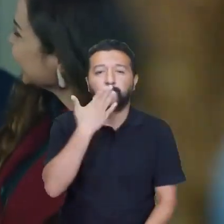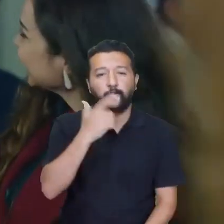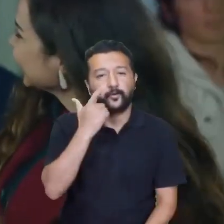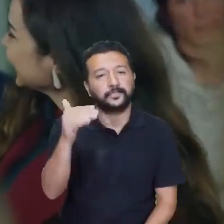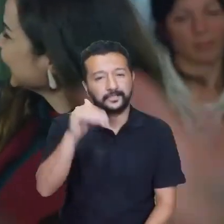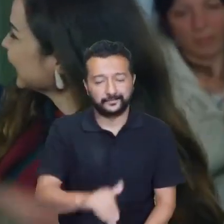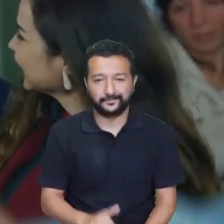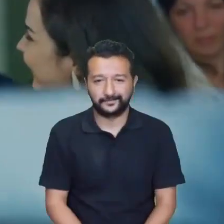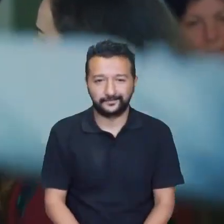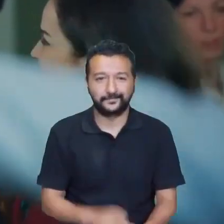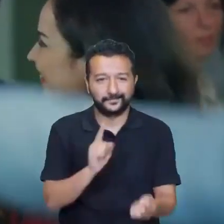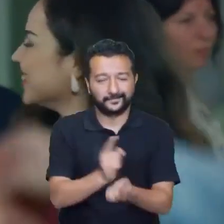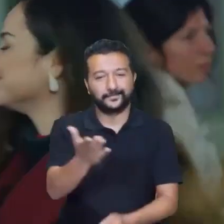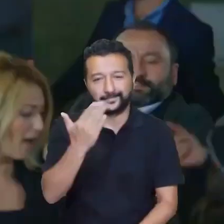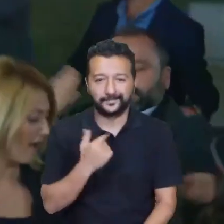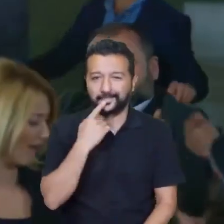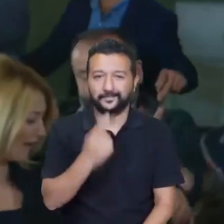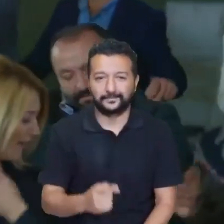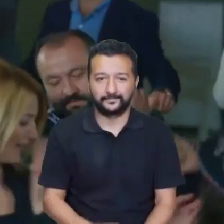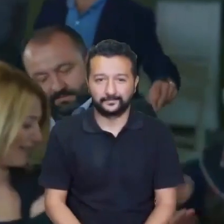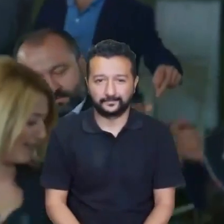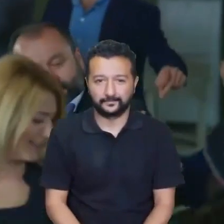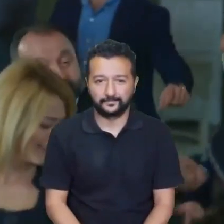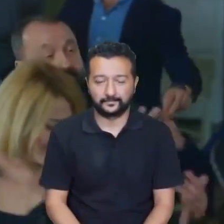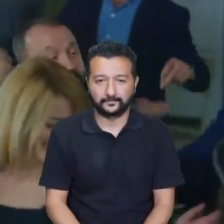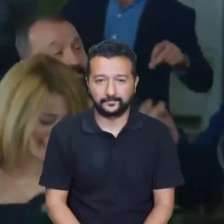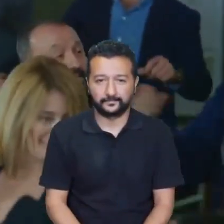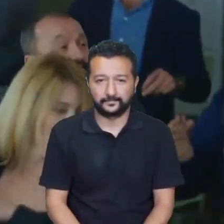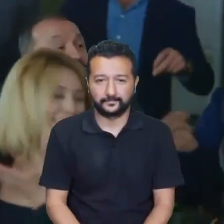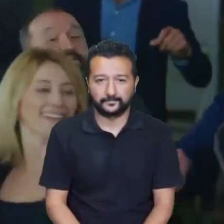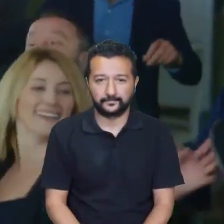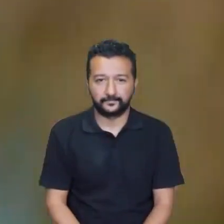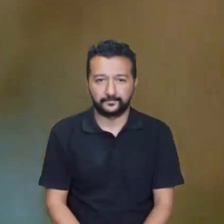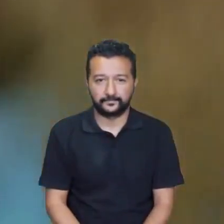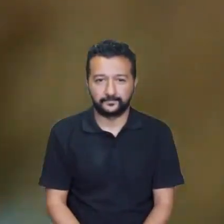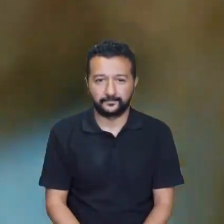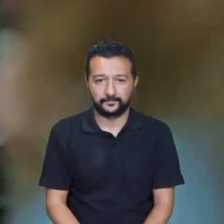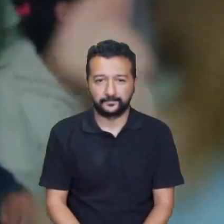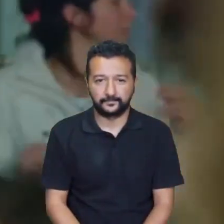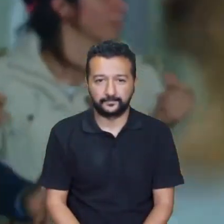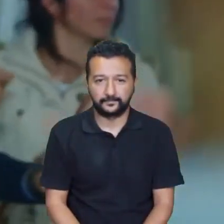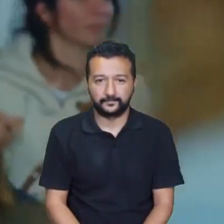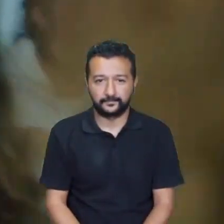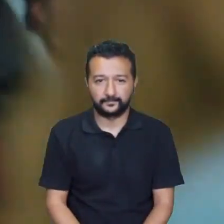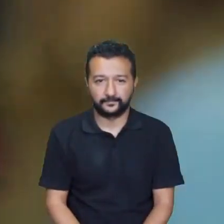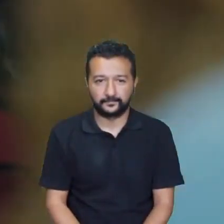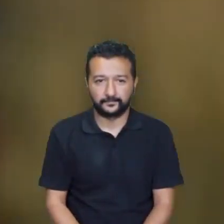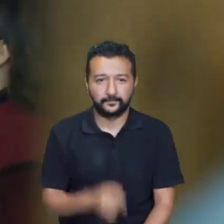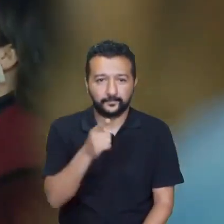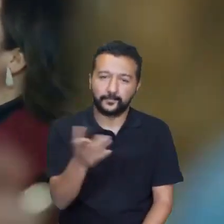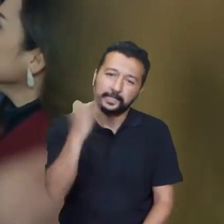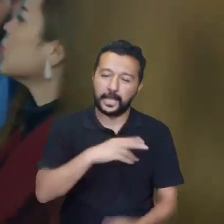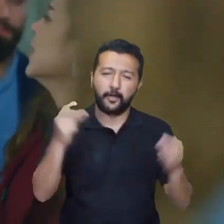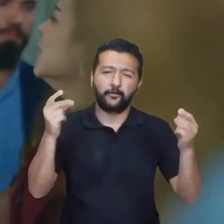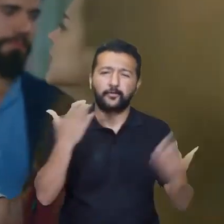geldin. Gel buraya. Sarıldılar. Omzuna başını yasladığı yerden Itır'a bakmayı sürdürdü. Hadi